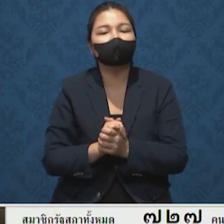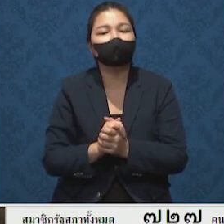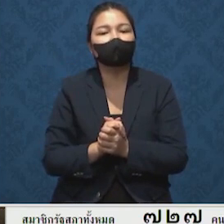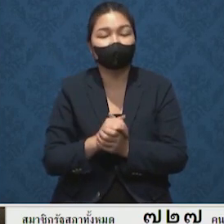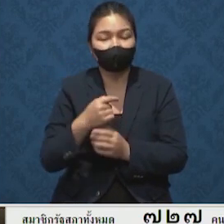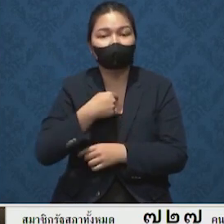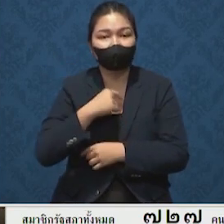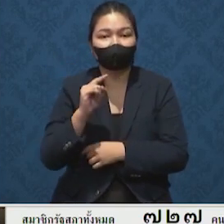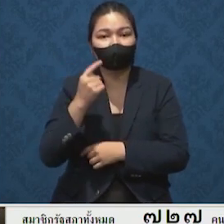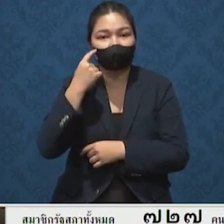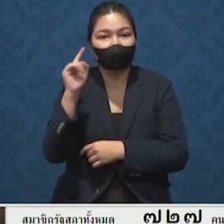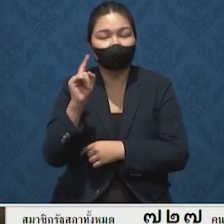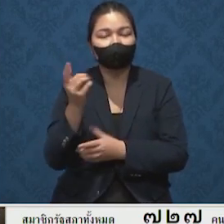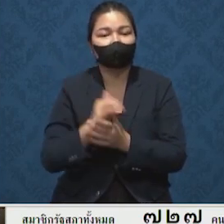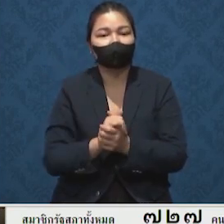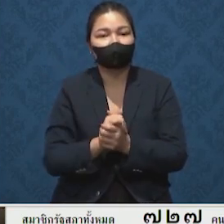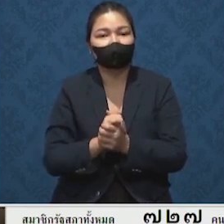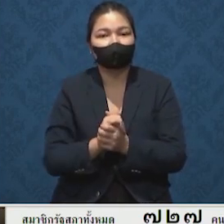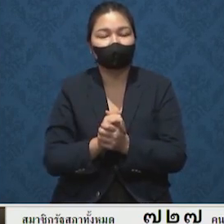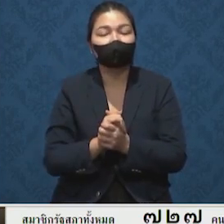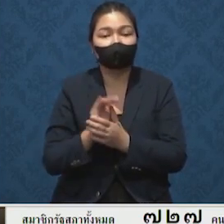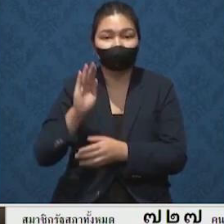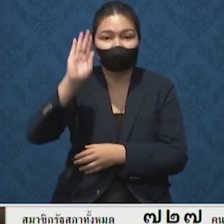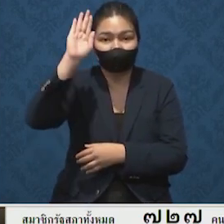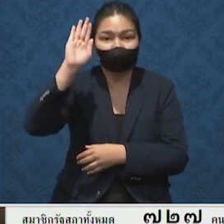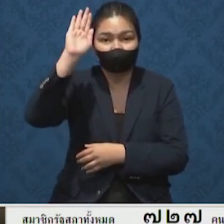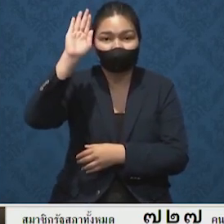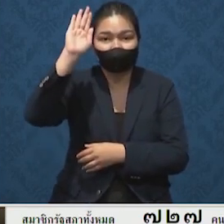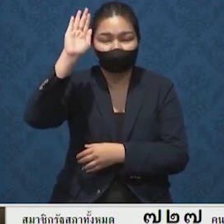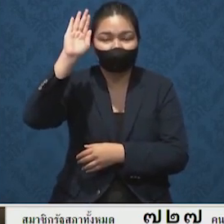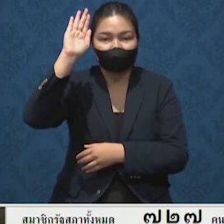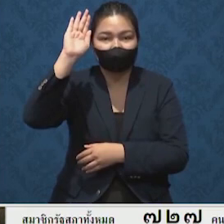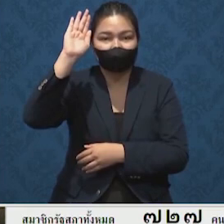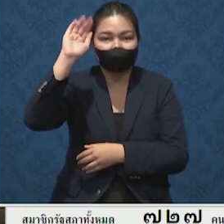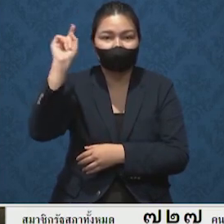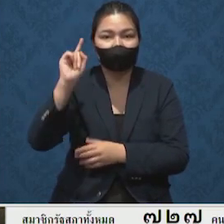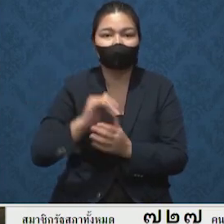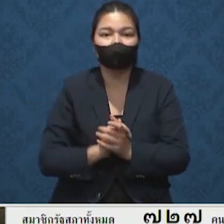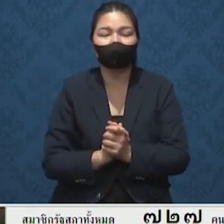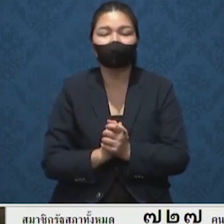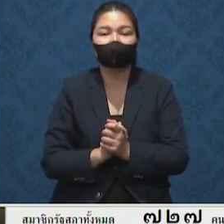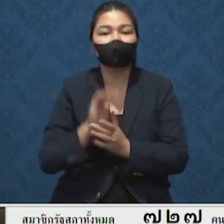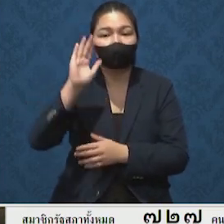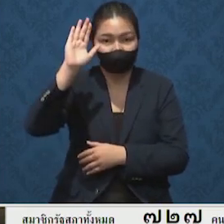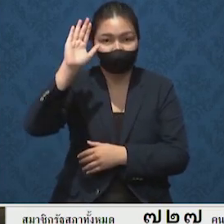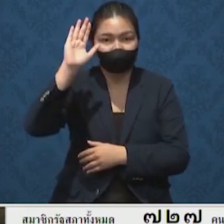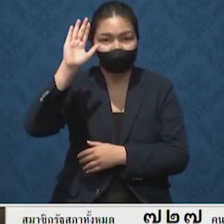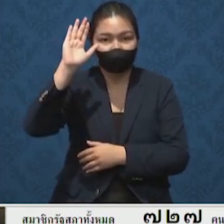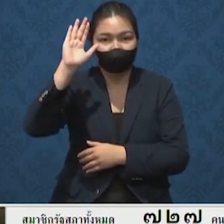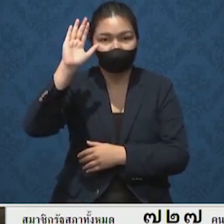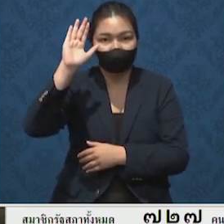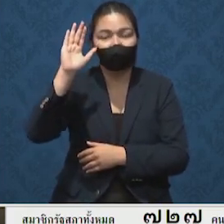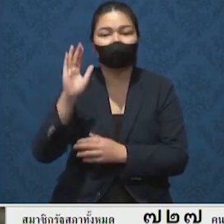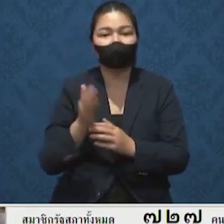ารถจะให้ได้ครับผม ครับท่านประธานครับท่านประธานครับ ขออนุญาตครับ ท่านประธานครับขออนุญาตครับ